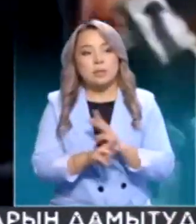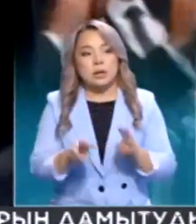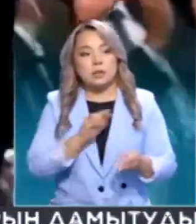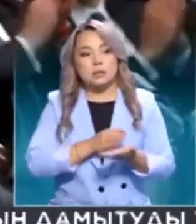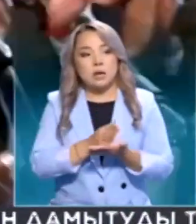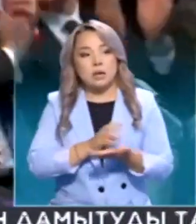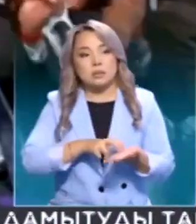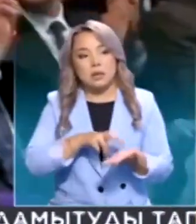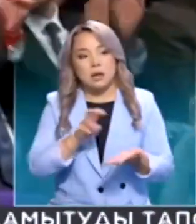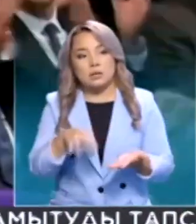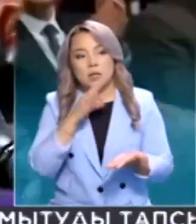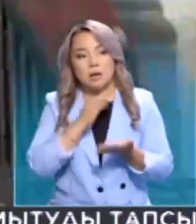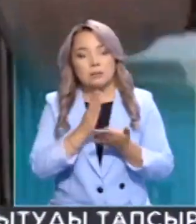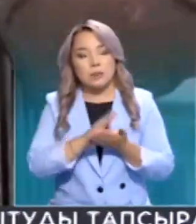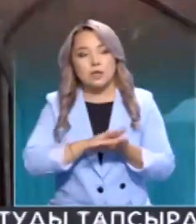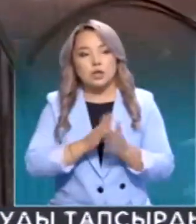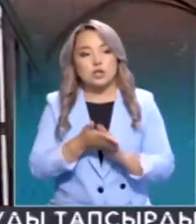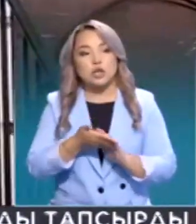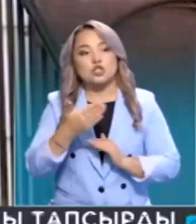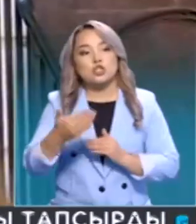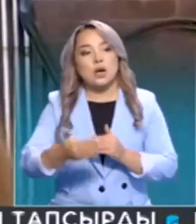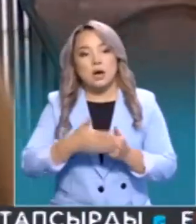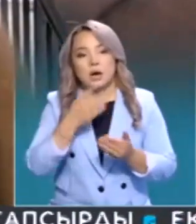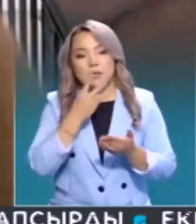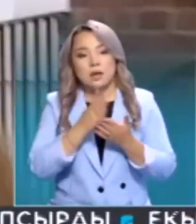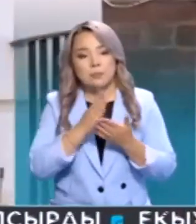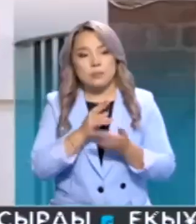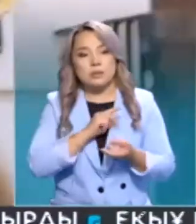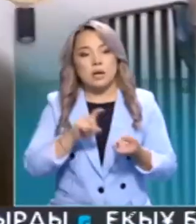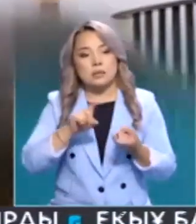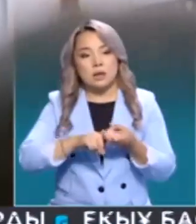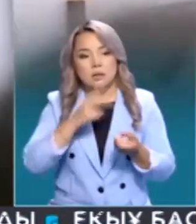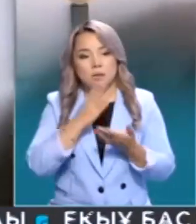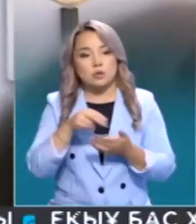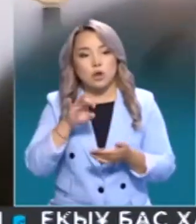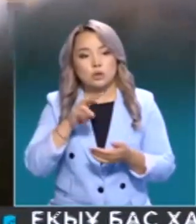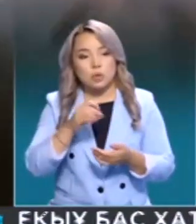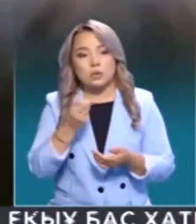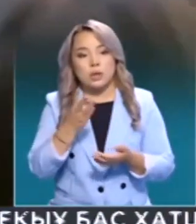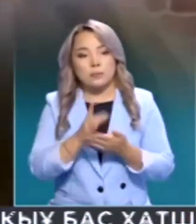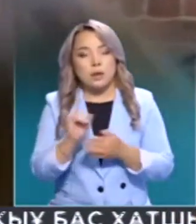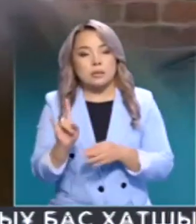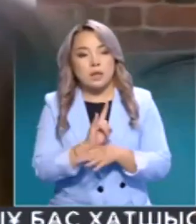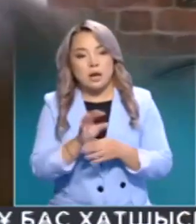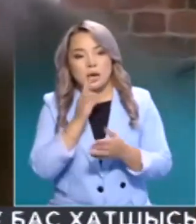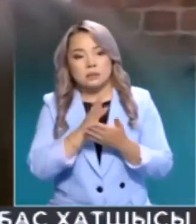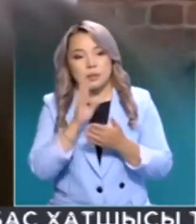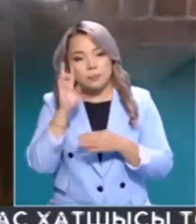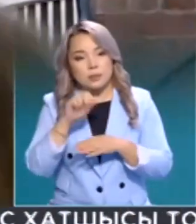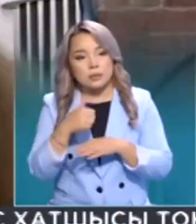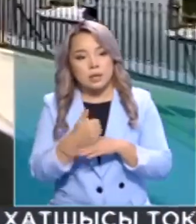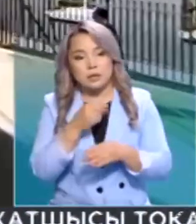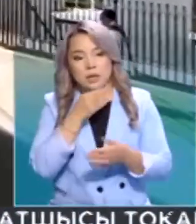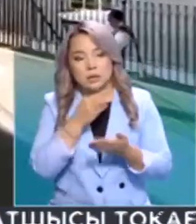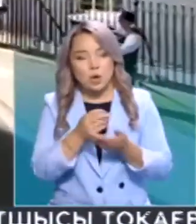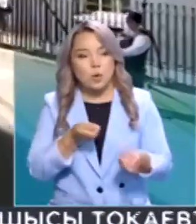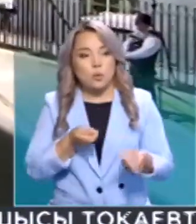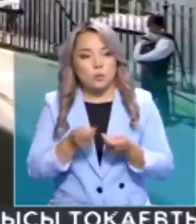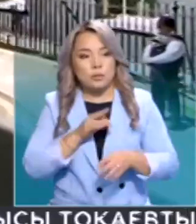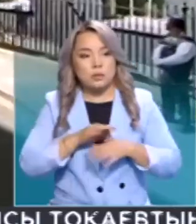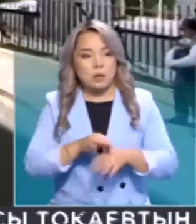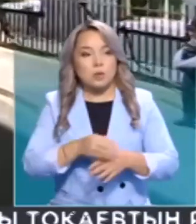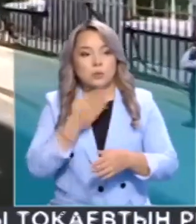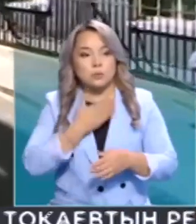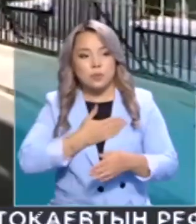Олардың ішінде Джонсонның ең жақын сыбайластары бар. Айта кетсек, Джонсон талай рет жалған сөйледі, билік құмар деп айыпталды. Сонымен қатар